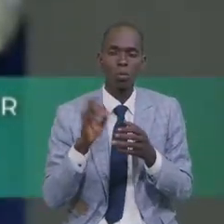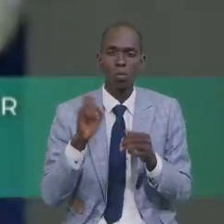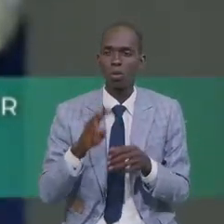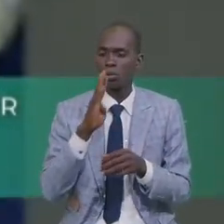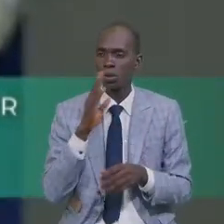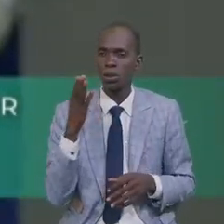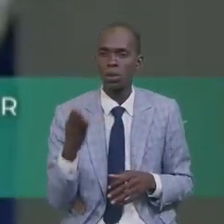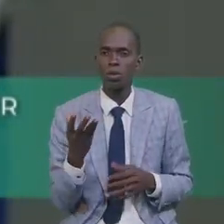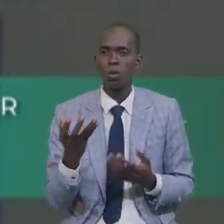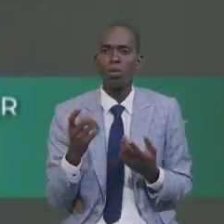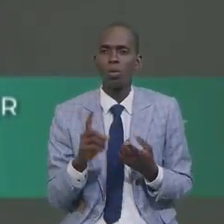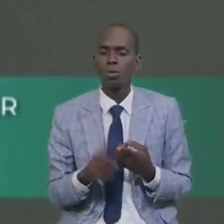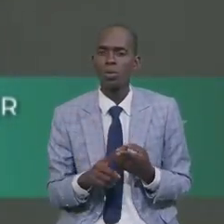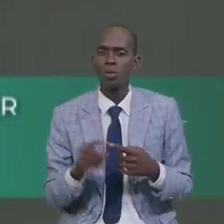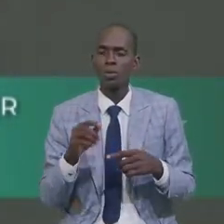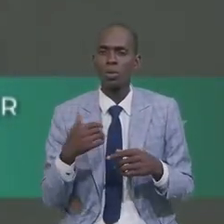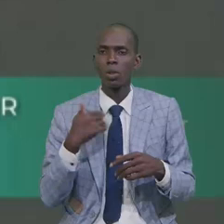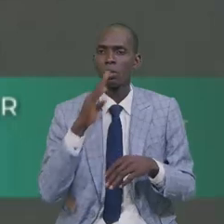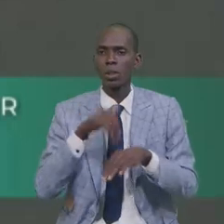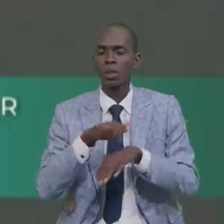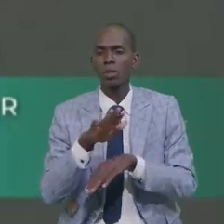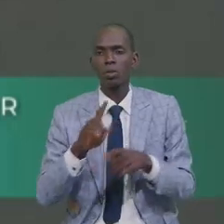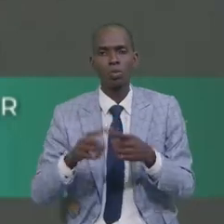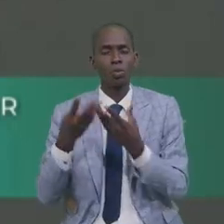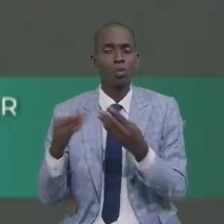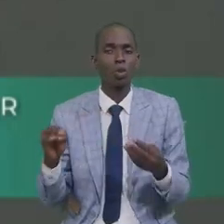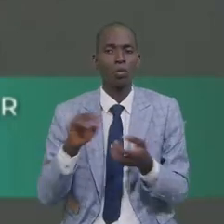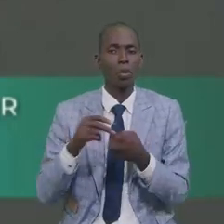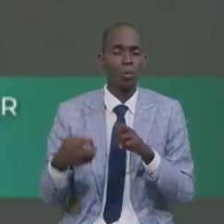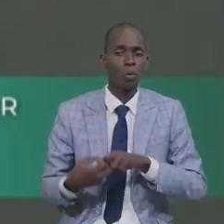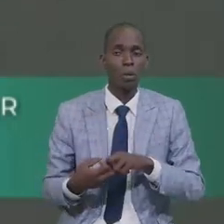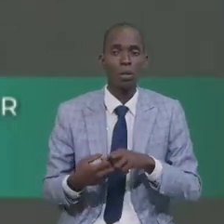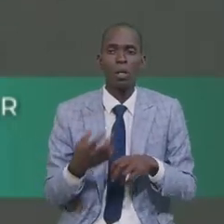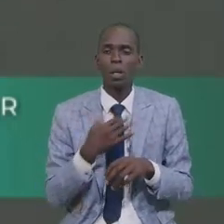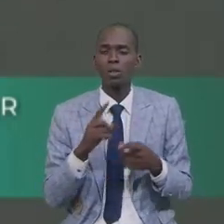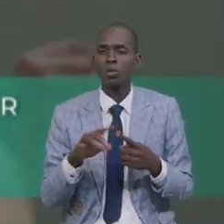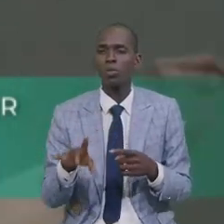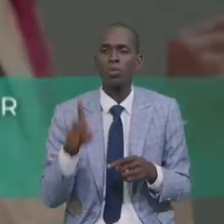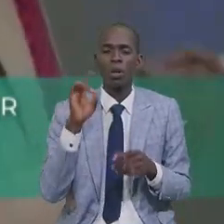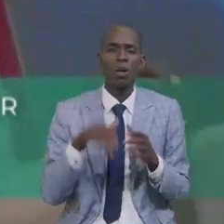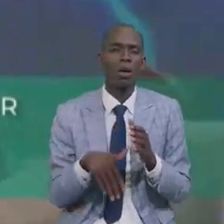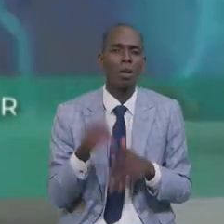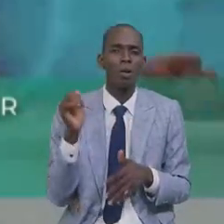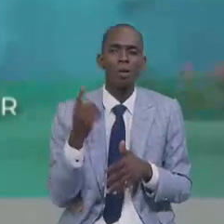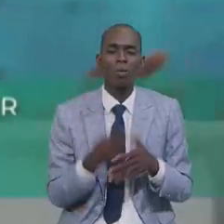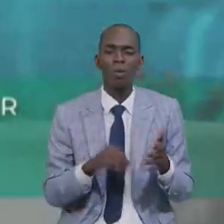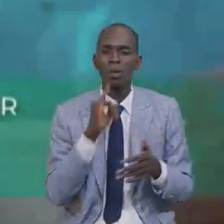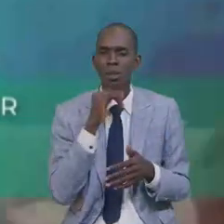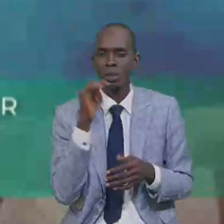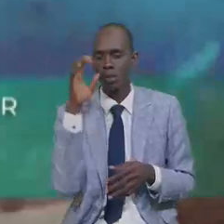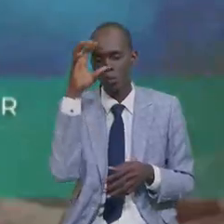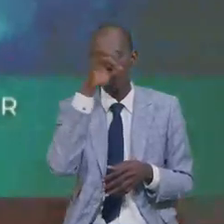doit être là. Est-ce que tu envisages régler un problème et découvrir